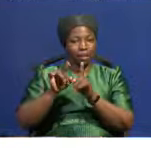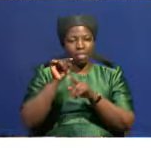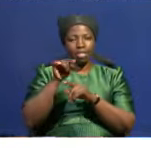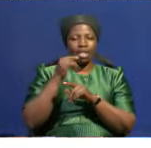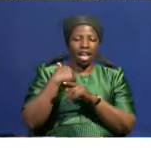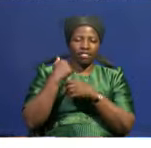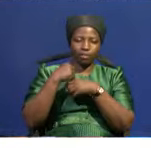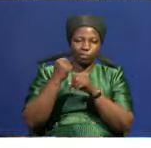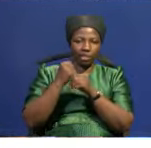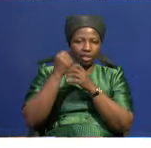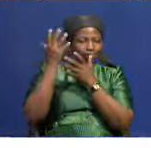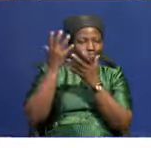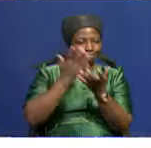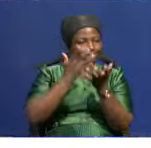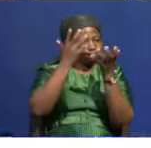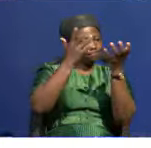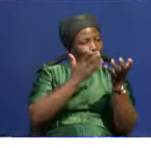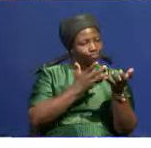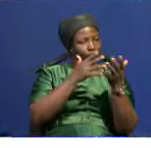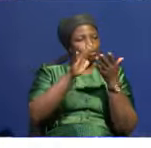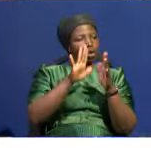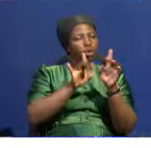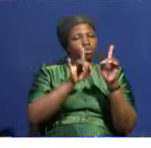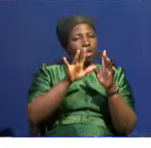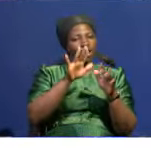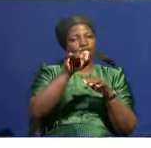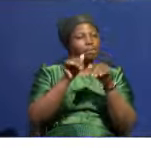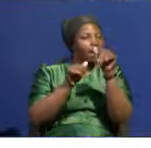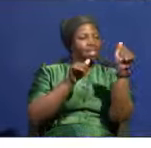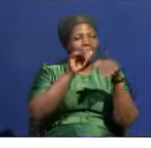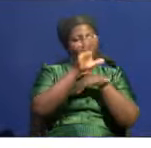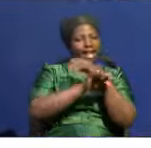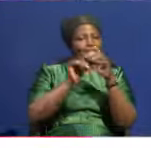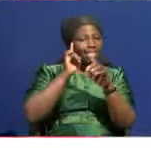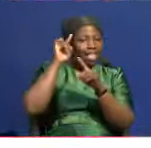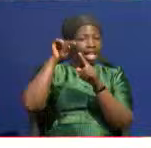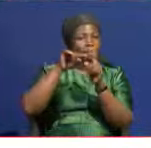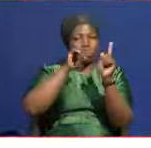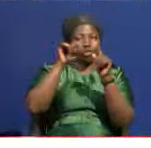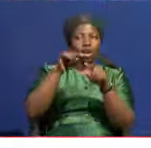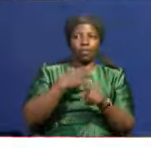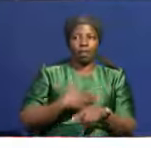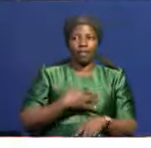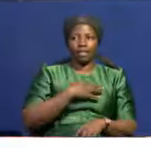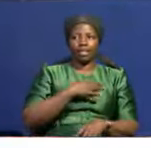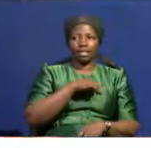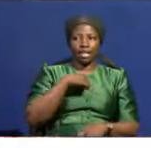kuvutia watalii wengi zaidi kutoka nchi zingine wanaotaka kutembea nchini China.